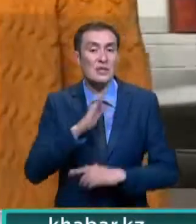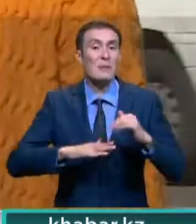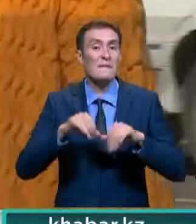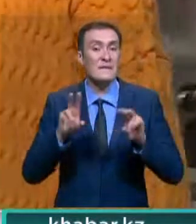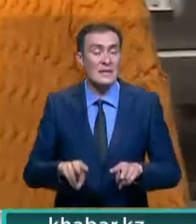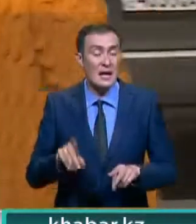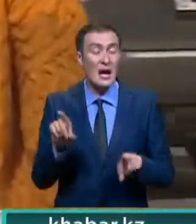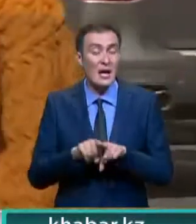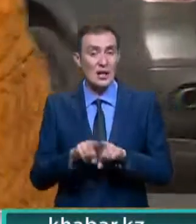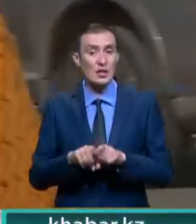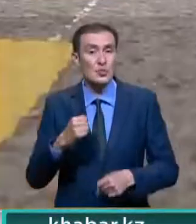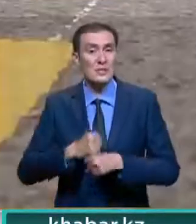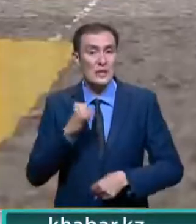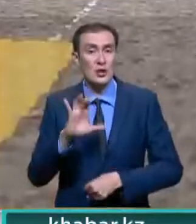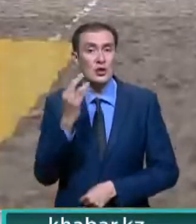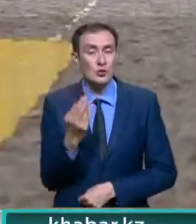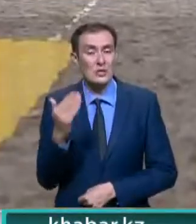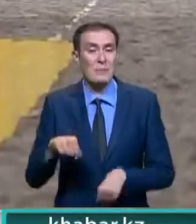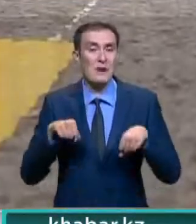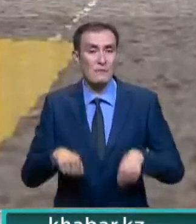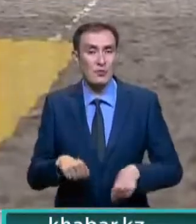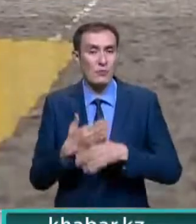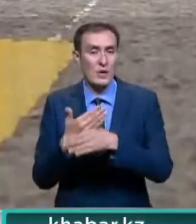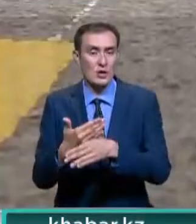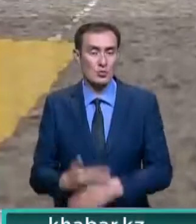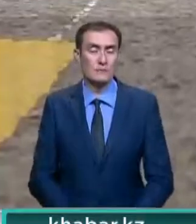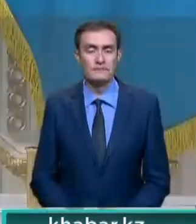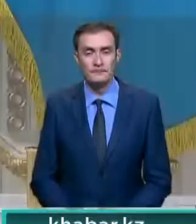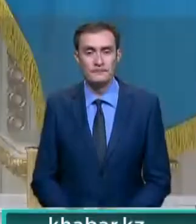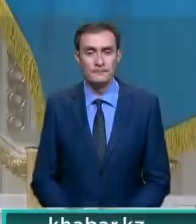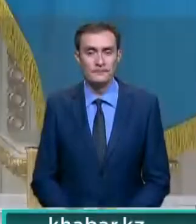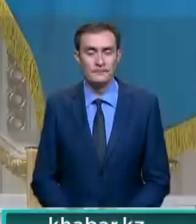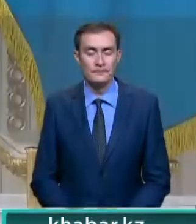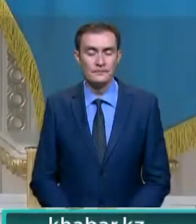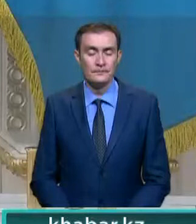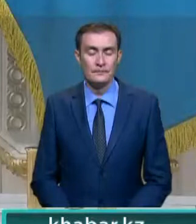профессий, а также усилить их социальную и правовую поддержку.